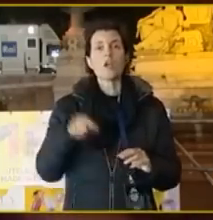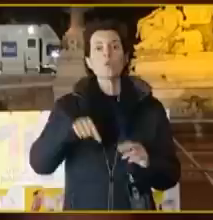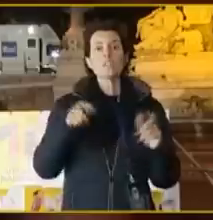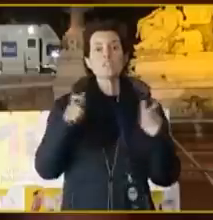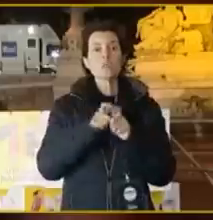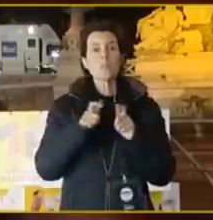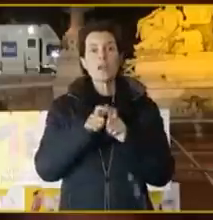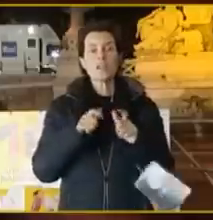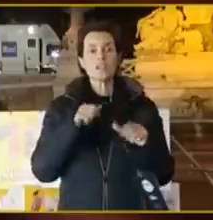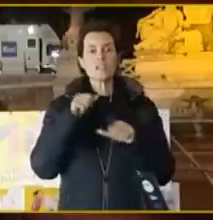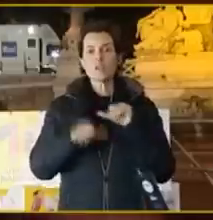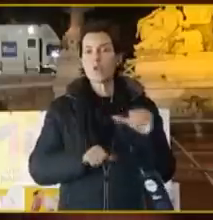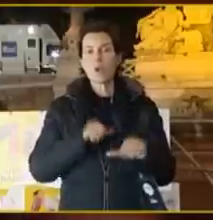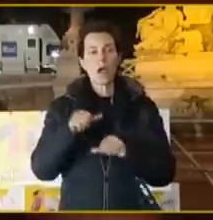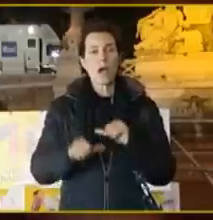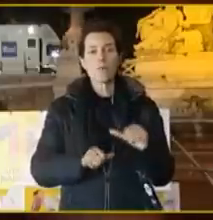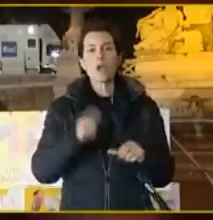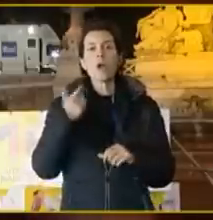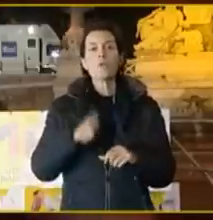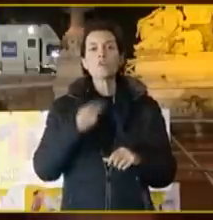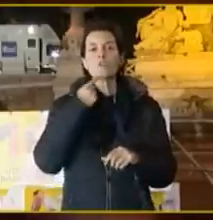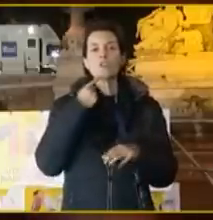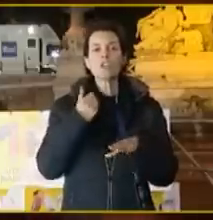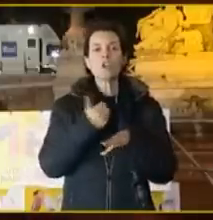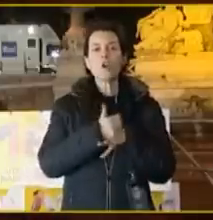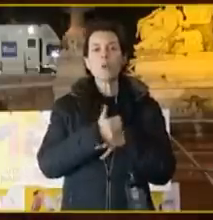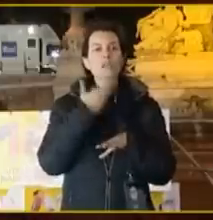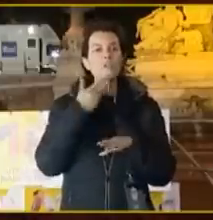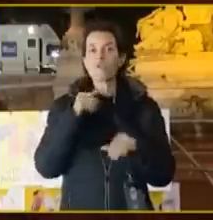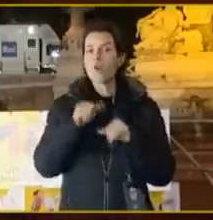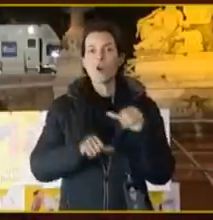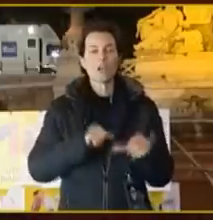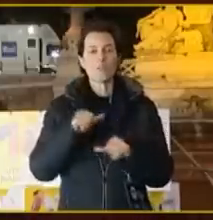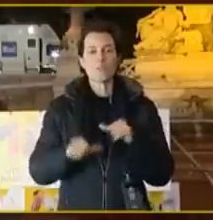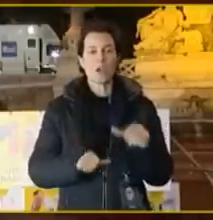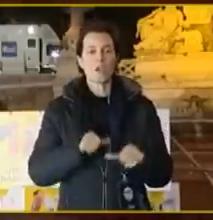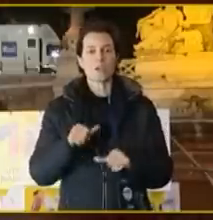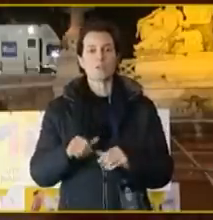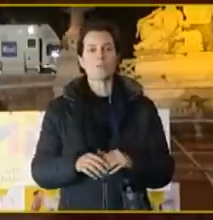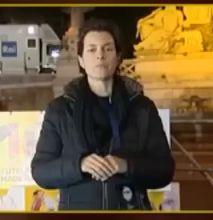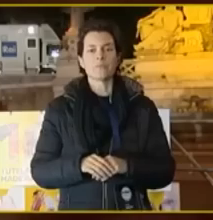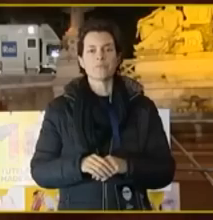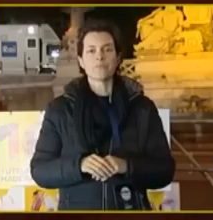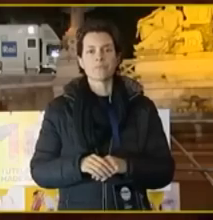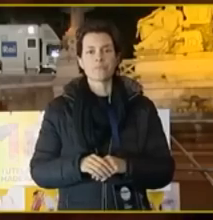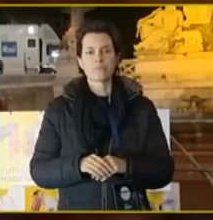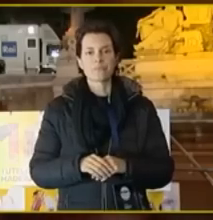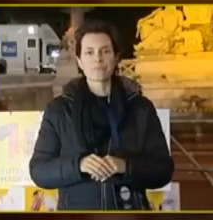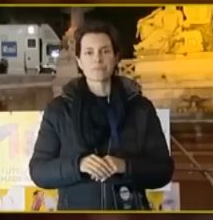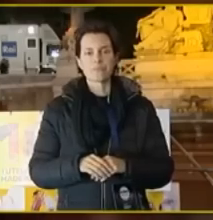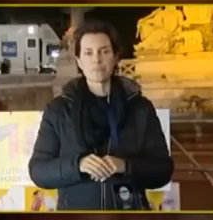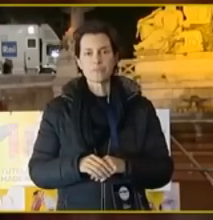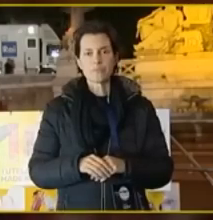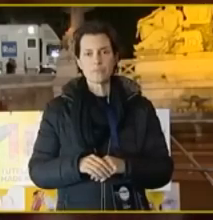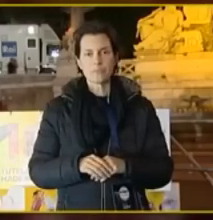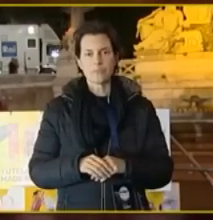chi comanda non vuole cambiare e si sta portando sempre più giù tutto il paese. Per una evoluzione della specie